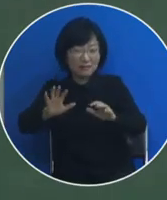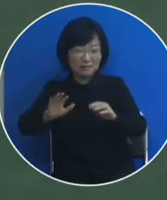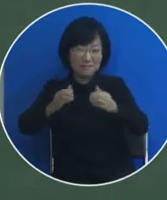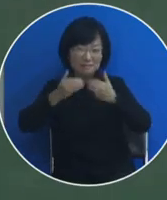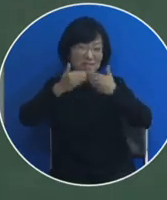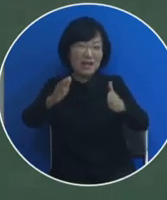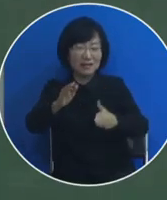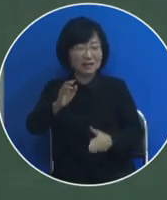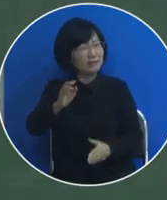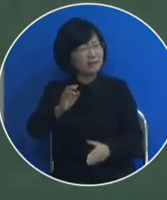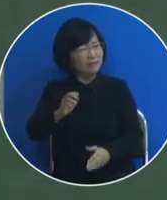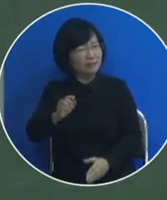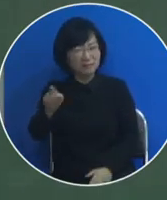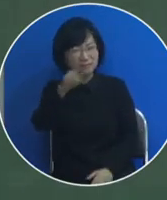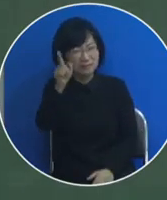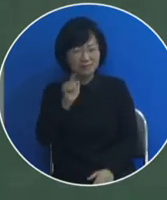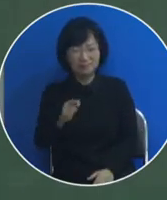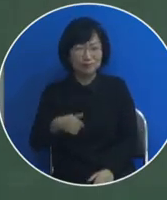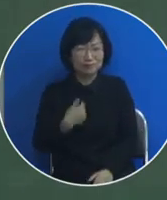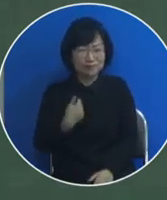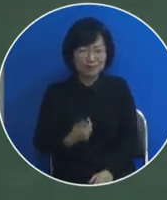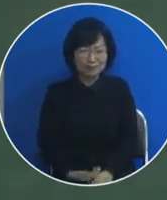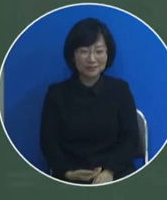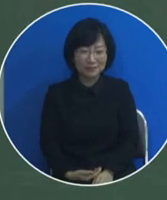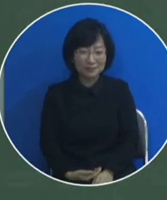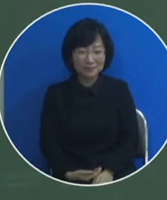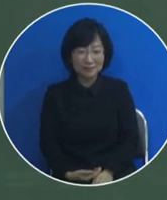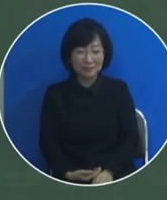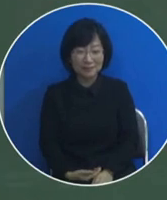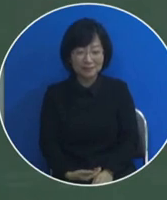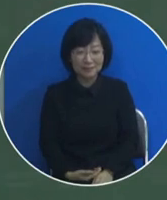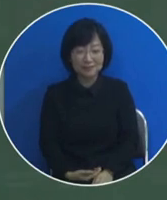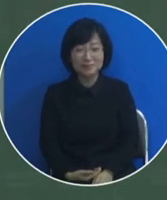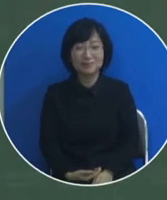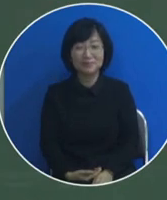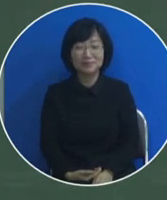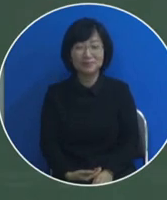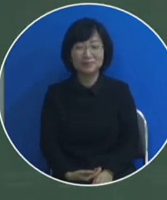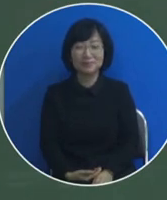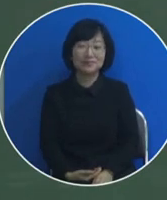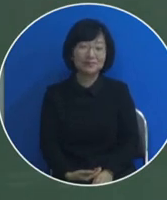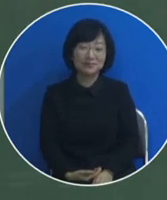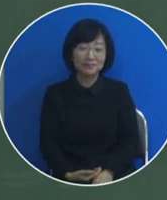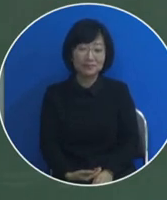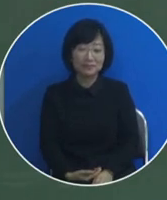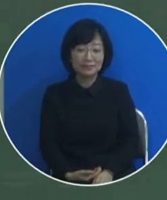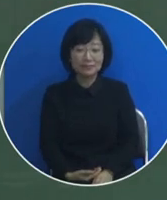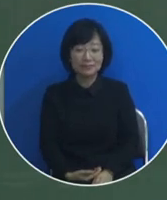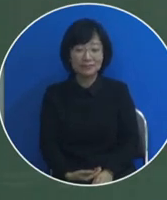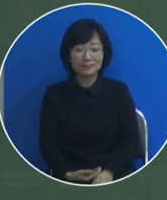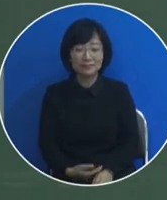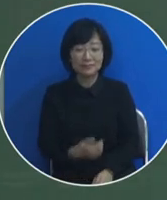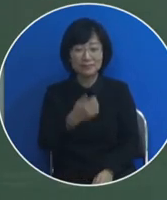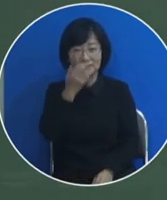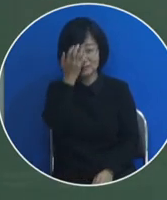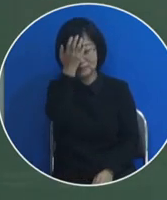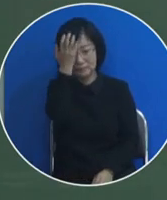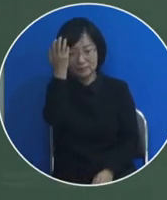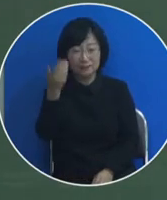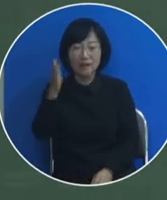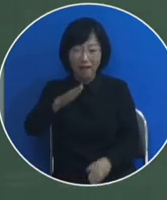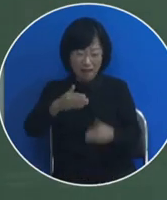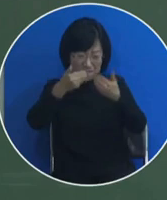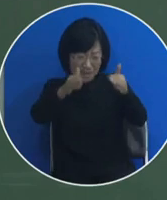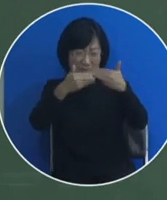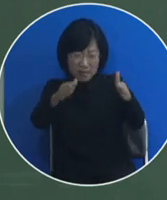And people with good faith, they can surely give great. 그렇잖아요. 나 말 함부로 확 해버리잖아요. And so they just explode because of that. 이거는 믿음이라기보다는 그릇이라. More than saying